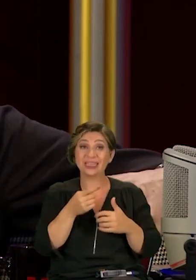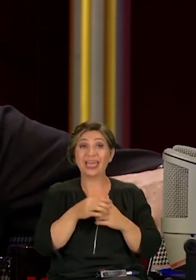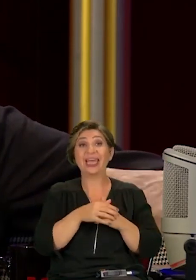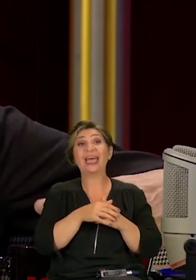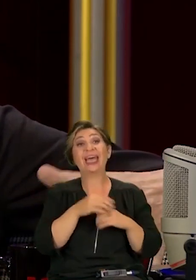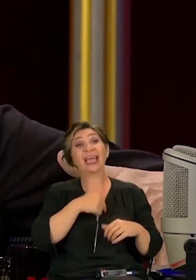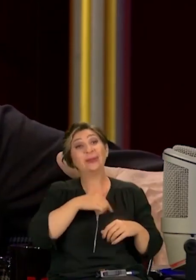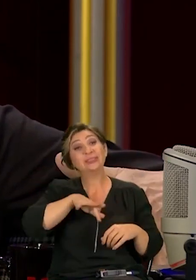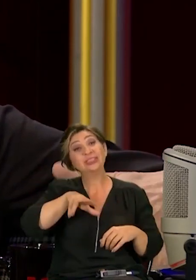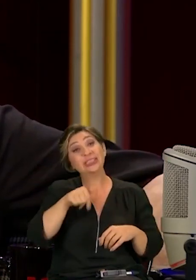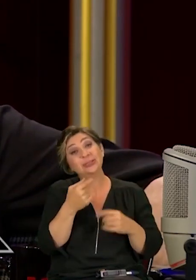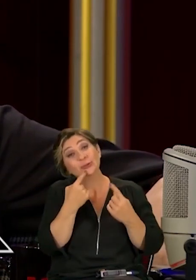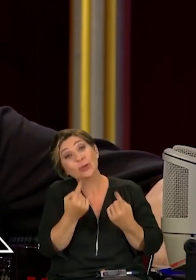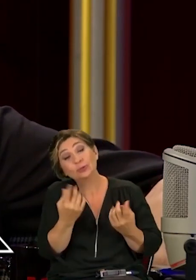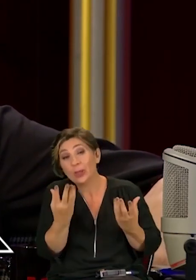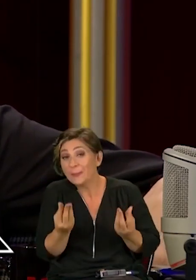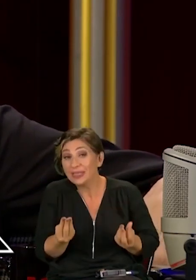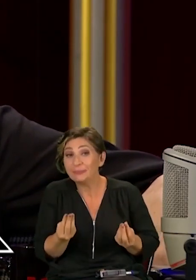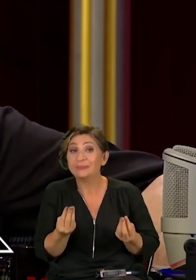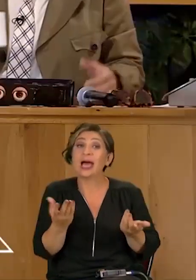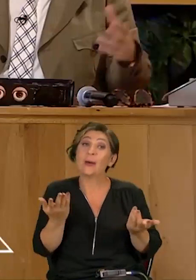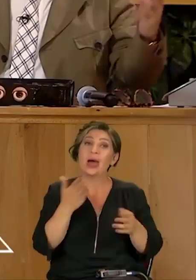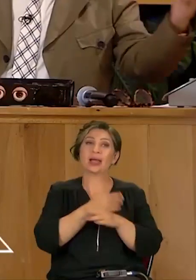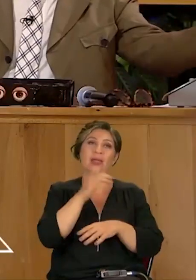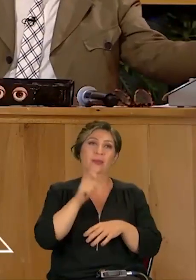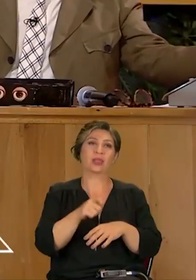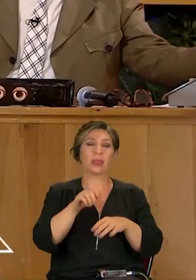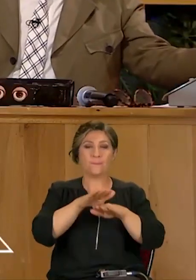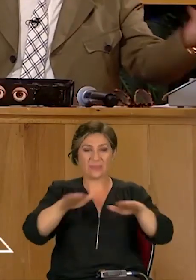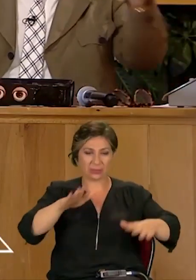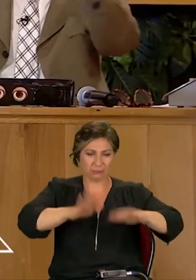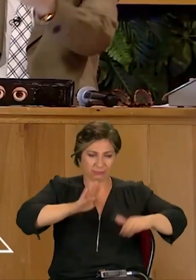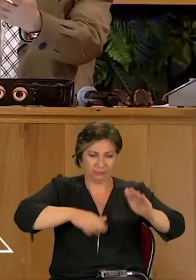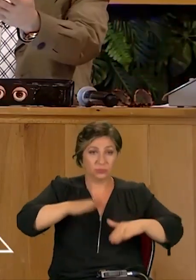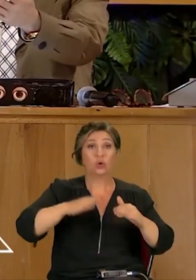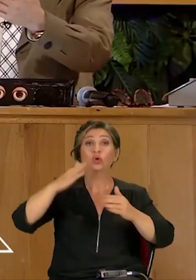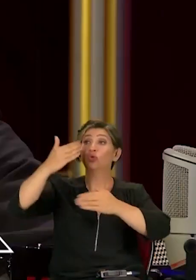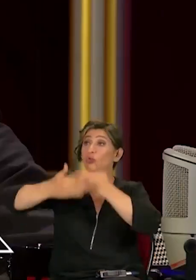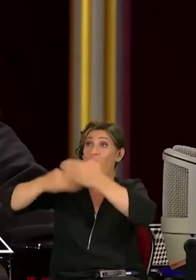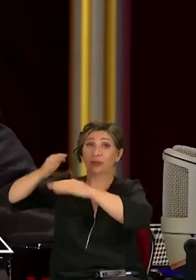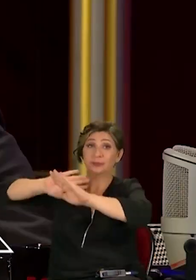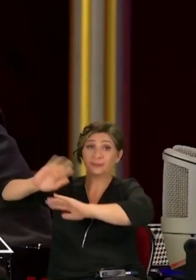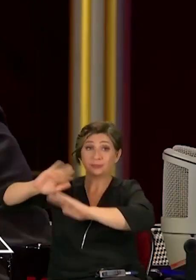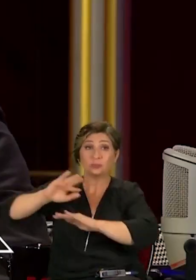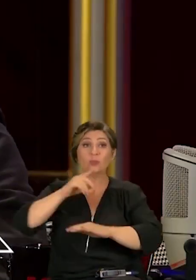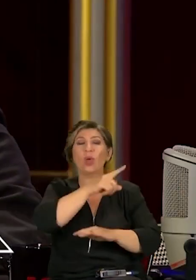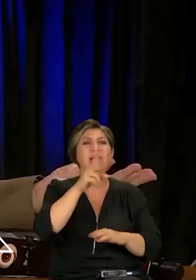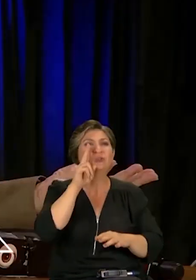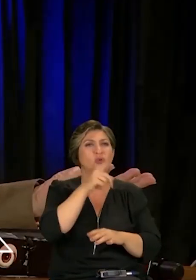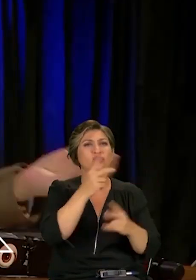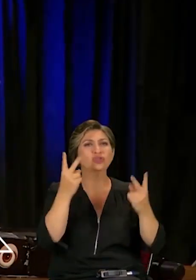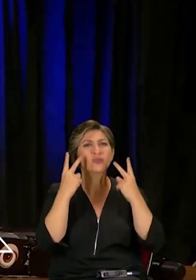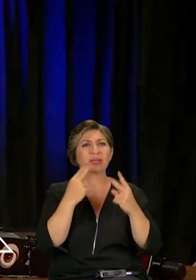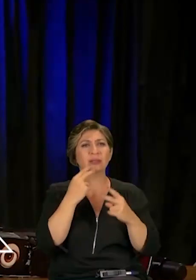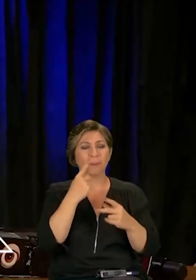Aa, kalbin çalacağım. O da olabilir. Evet, olabilir. Ama hakikaten bunu yaptı. Çünkü masayı çaldı, duvarı çaldı. En sonunda oradaki